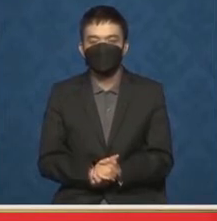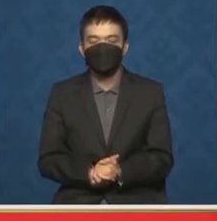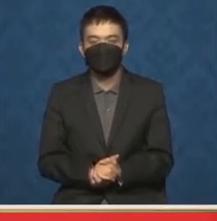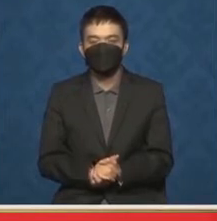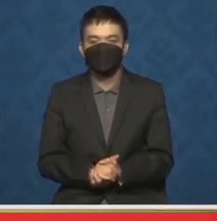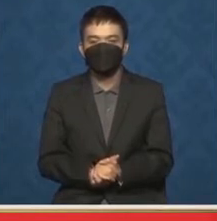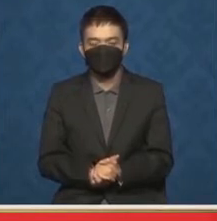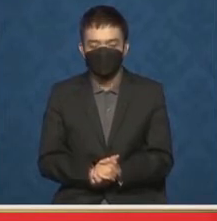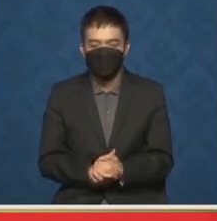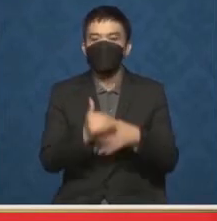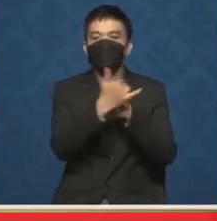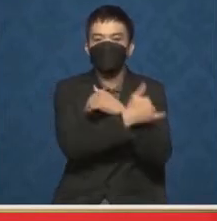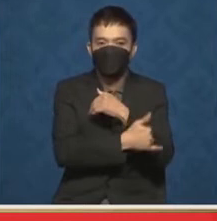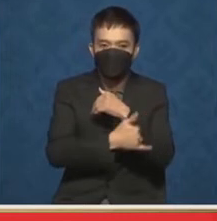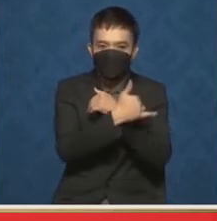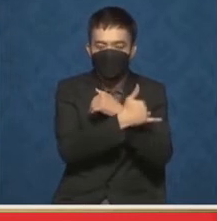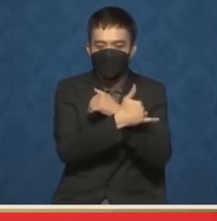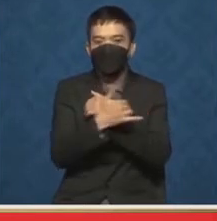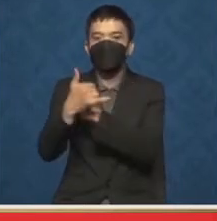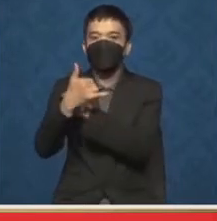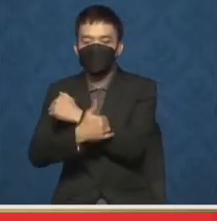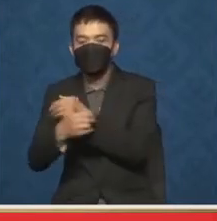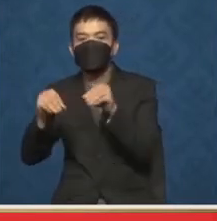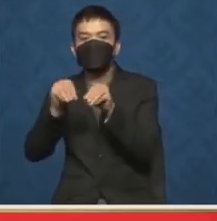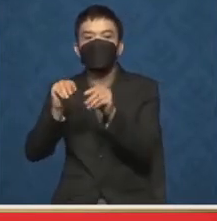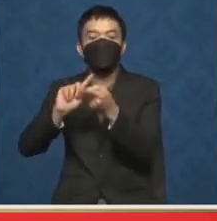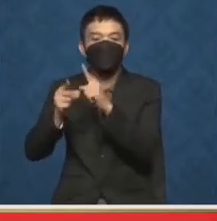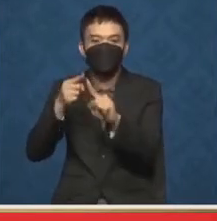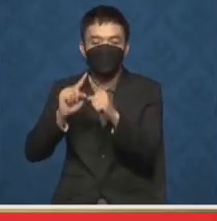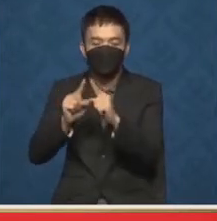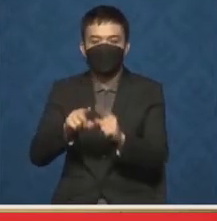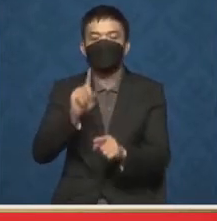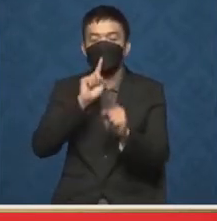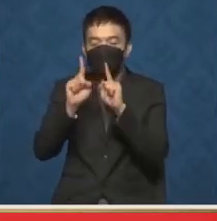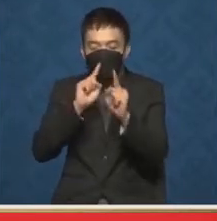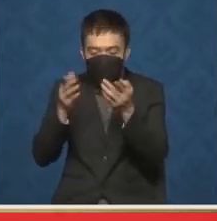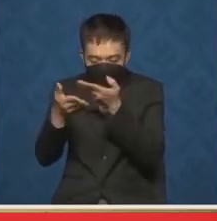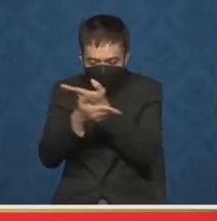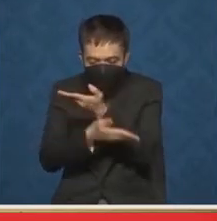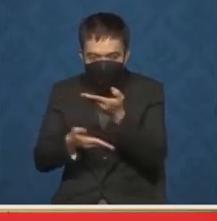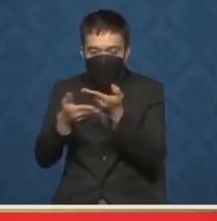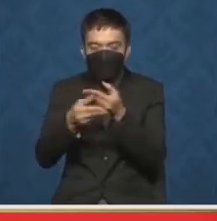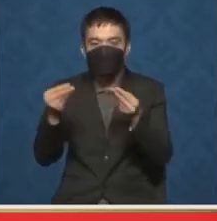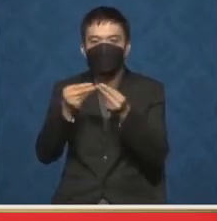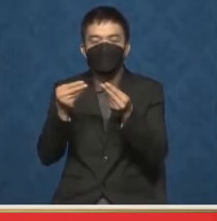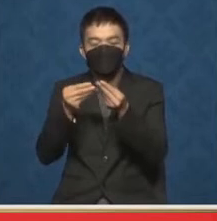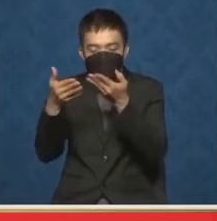ที่เป็ประเทศเพื่อนบ้านไปพดจากันทั้ด้านด้ภาคี